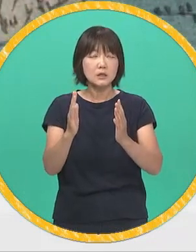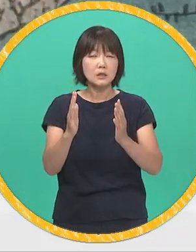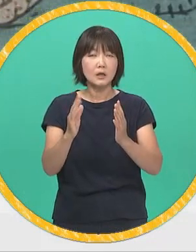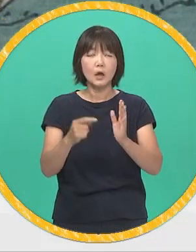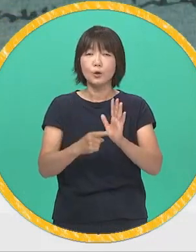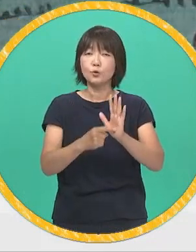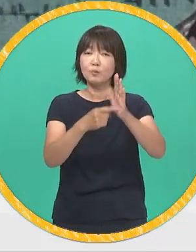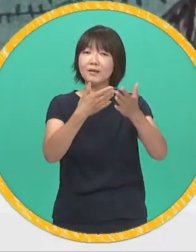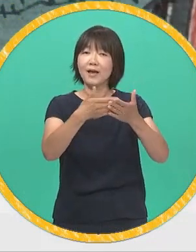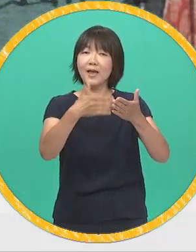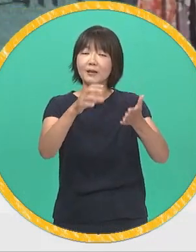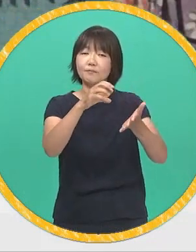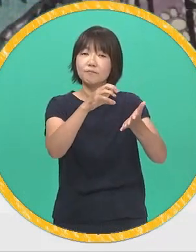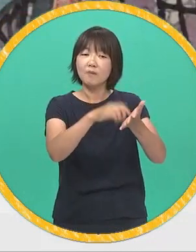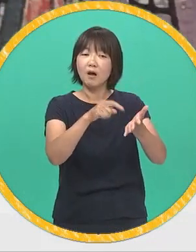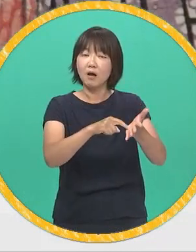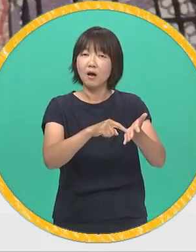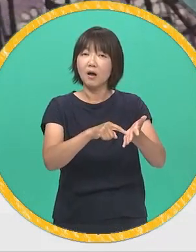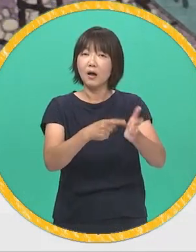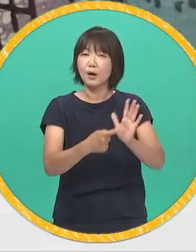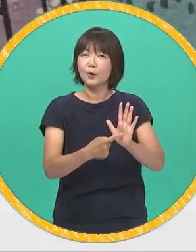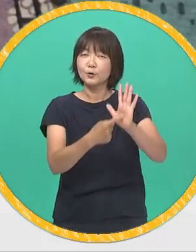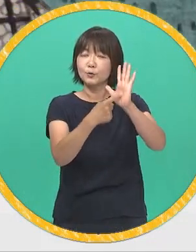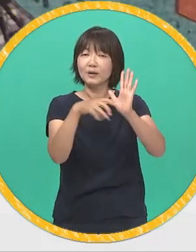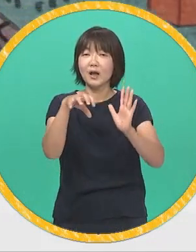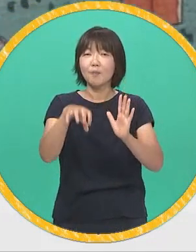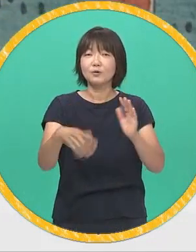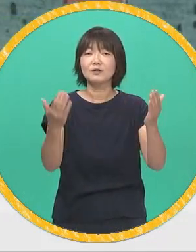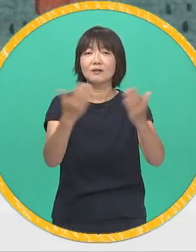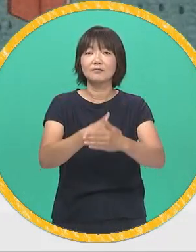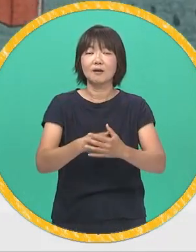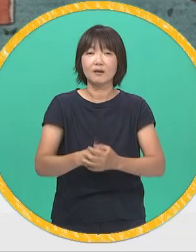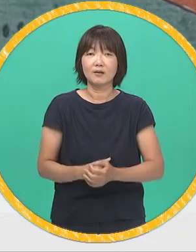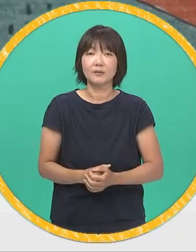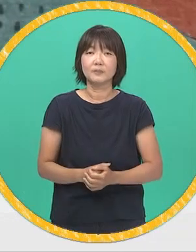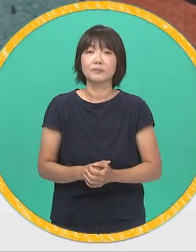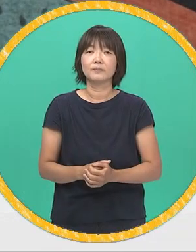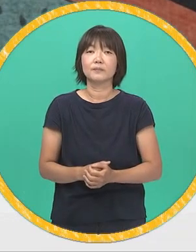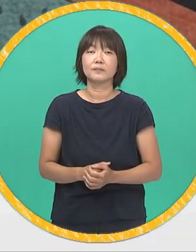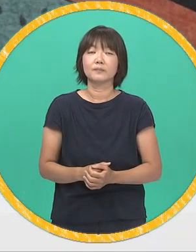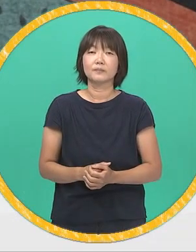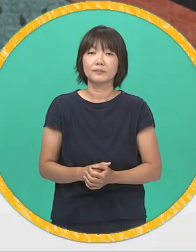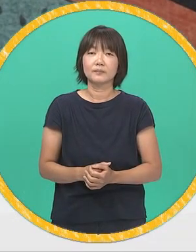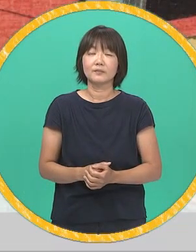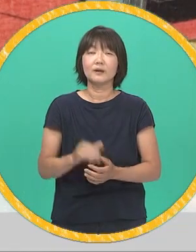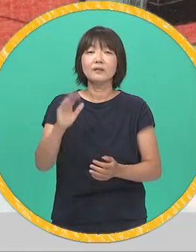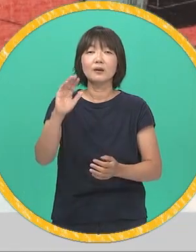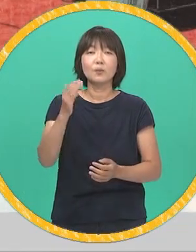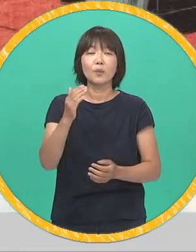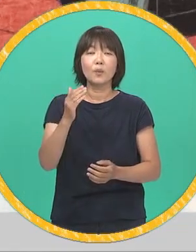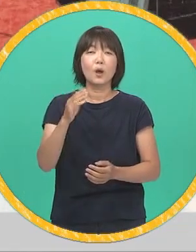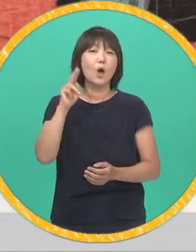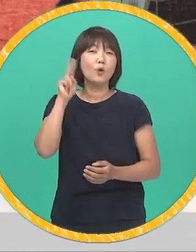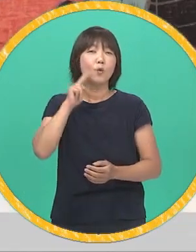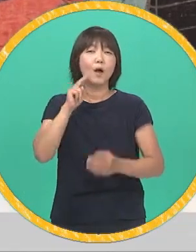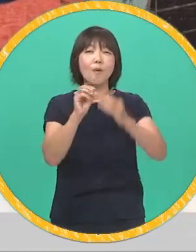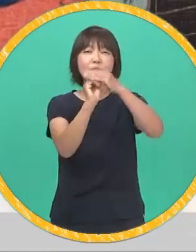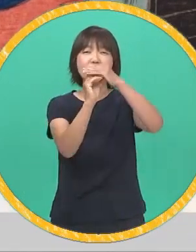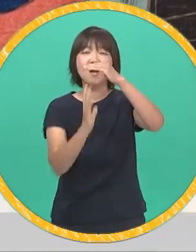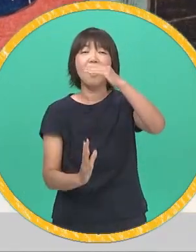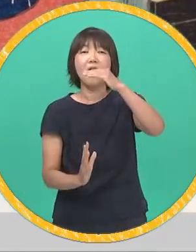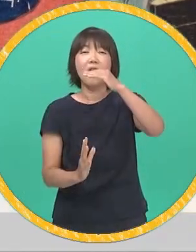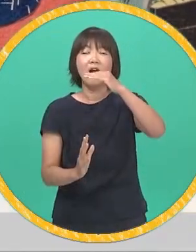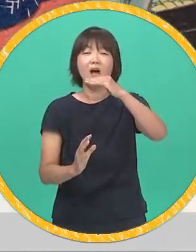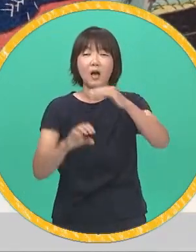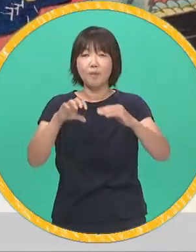広重の浮世絵にも描かれるほどの梅の名所として知られていましたところが横浜大空襲や